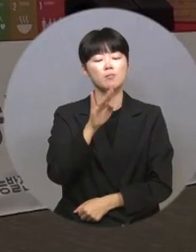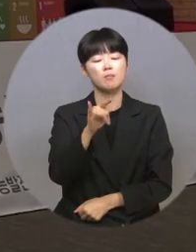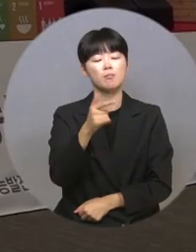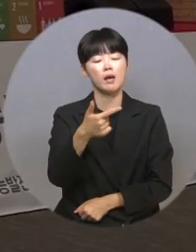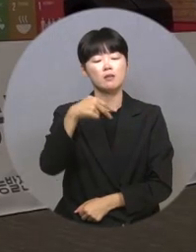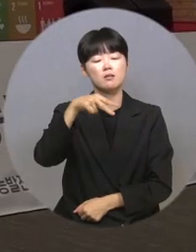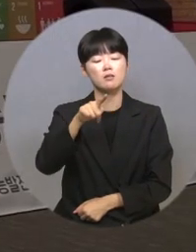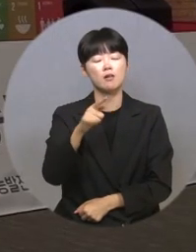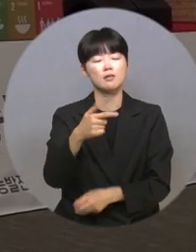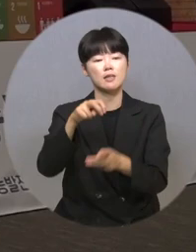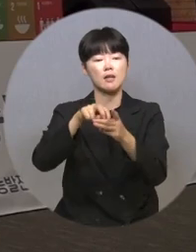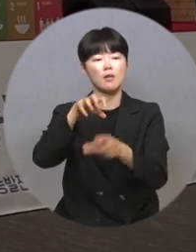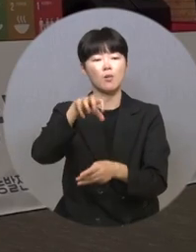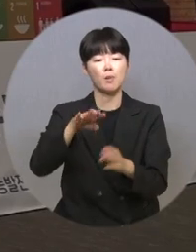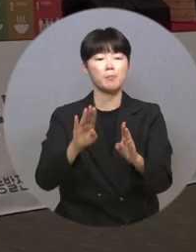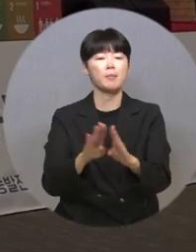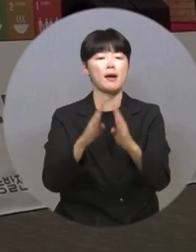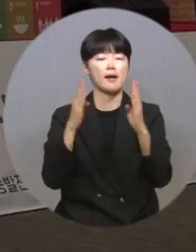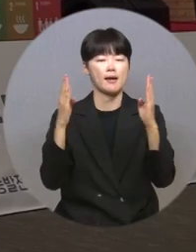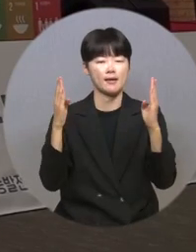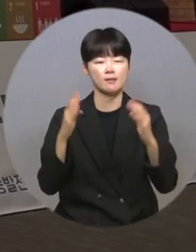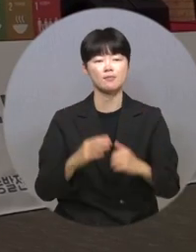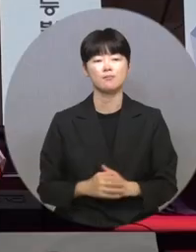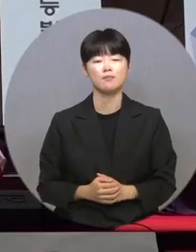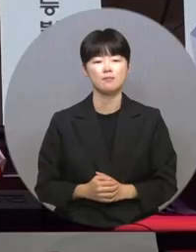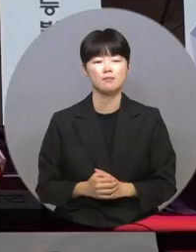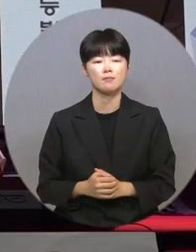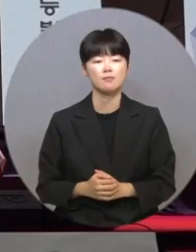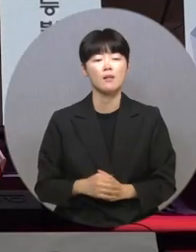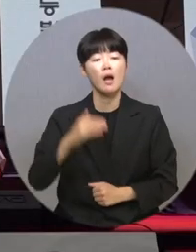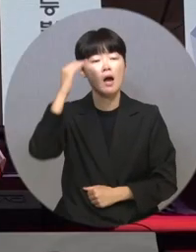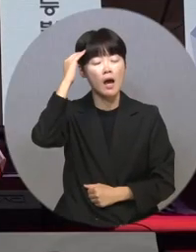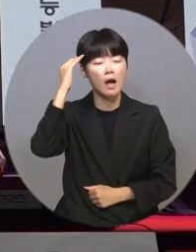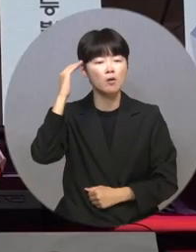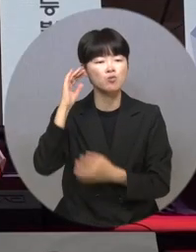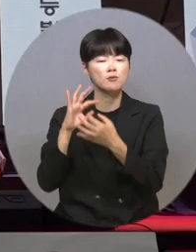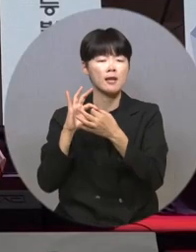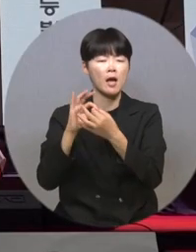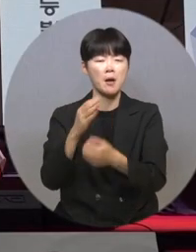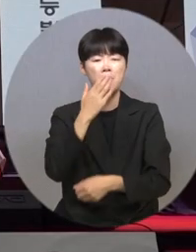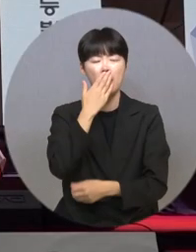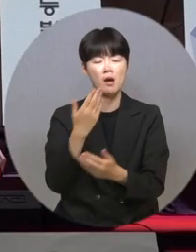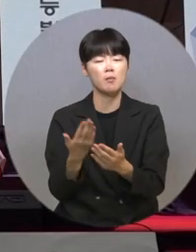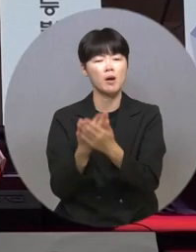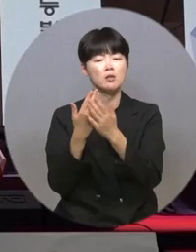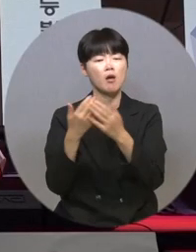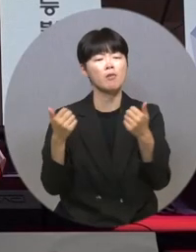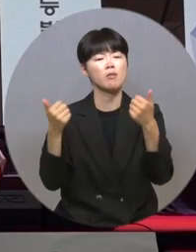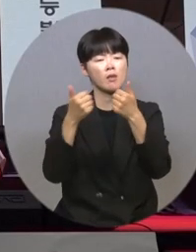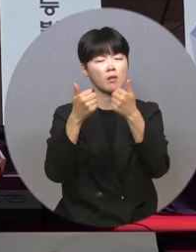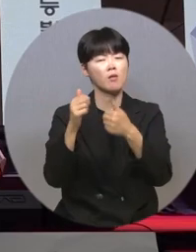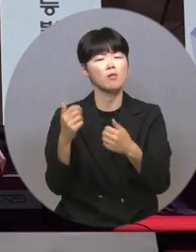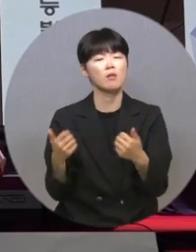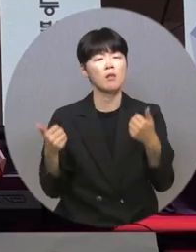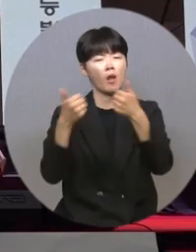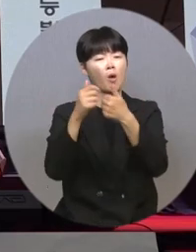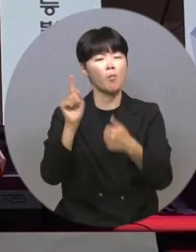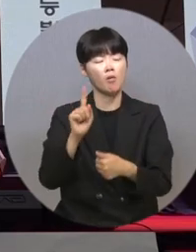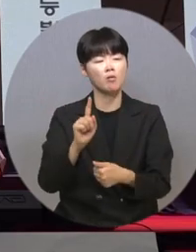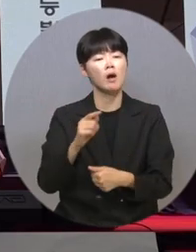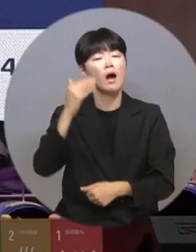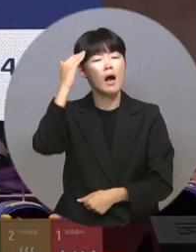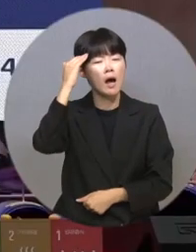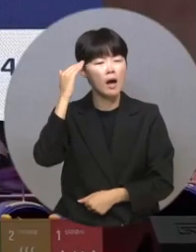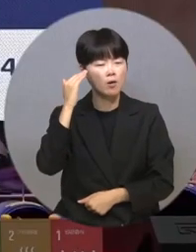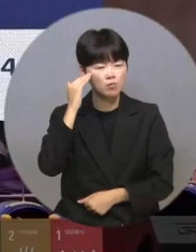대한민국 지속가능발전대회를 개최했습니다. 대한민국 지속가능발전대회는 지속가능발전기본법 제정